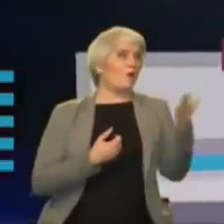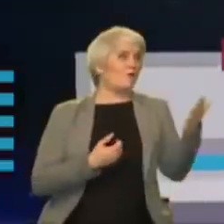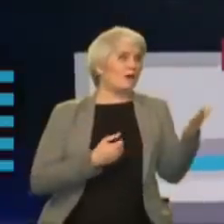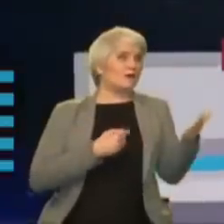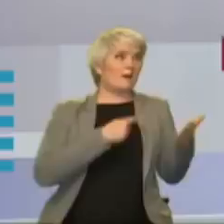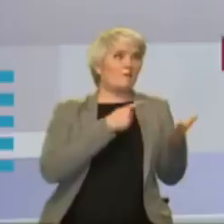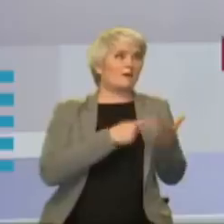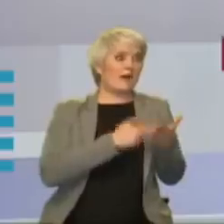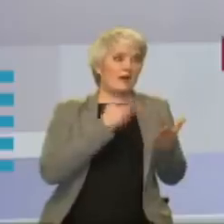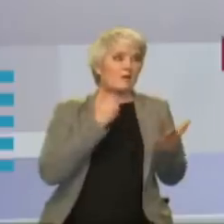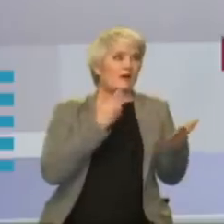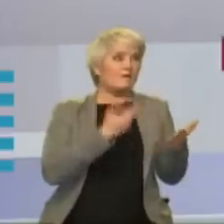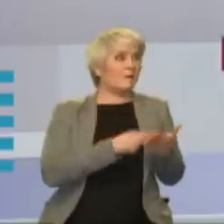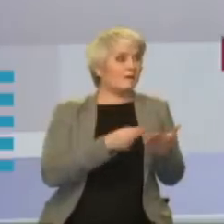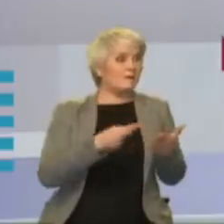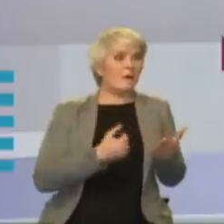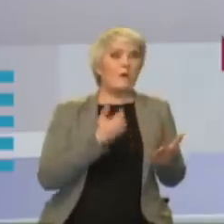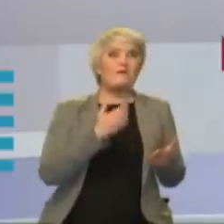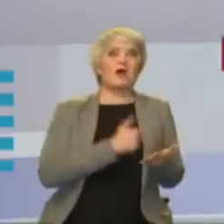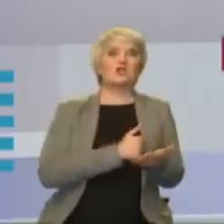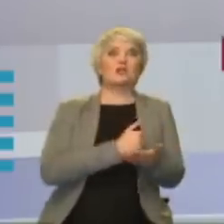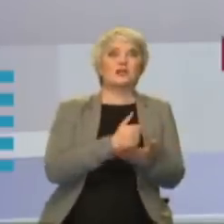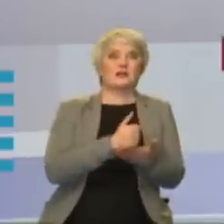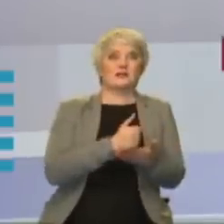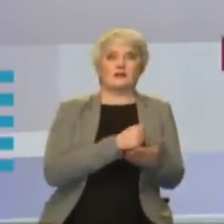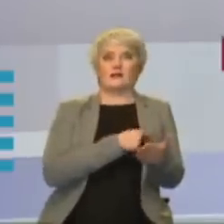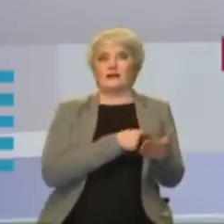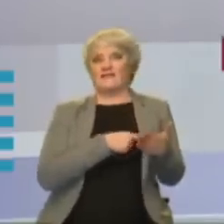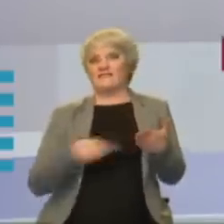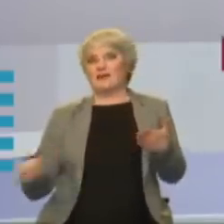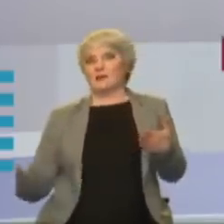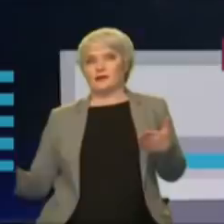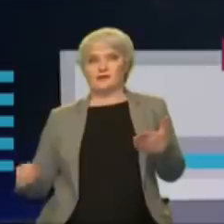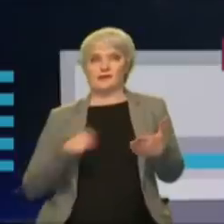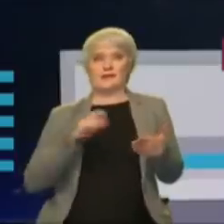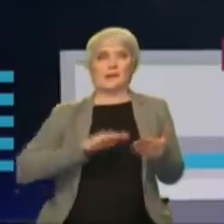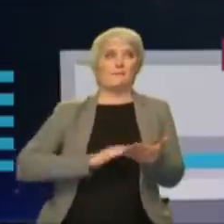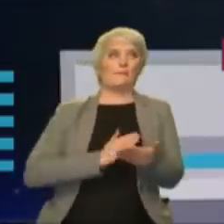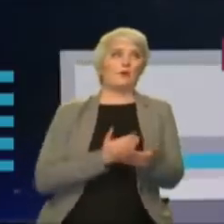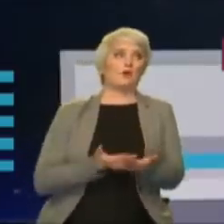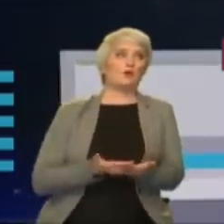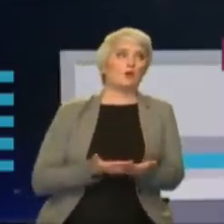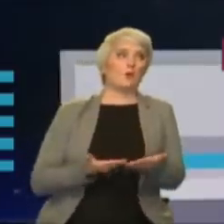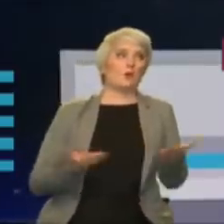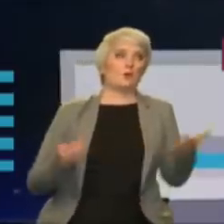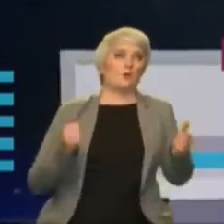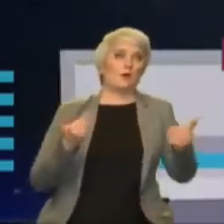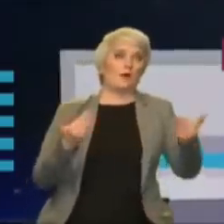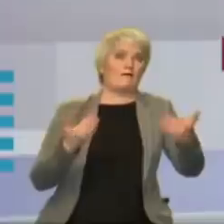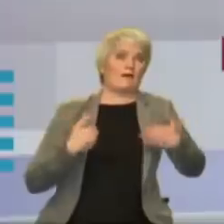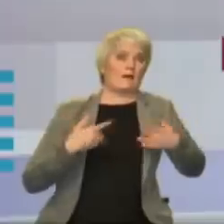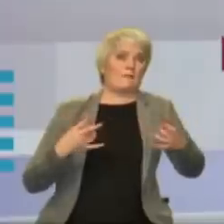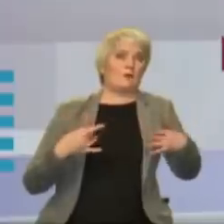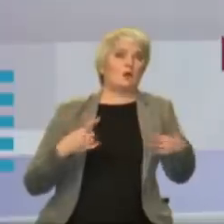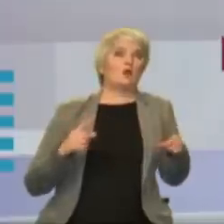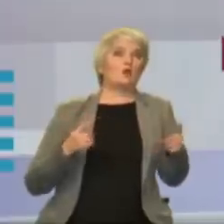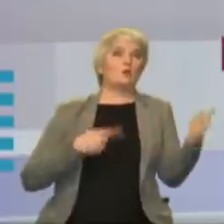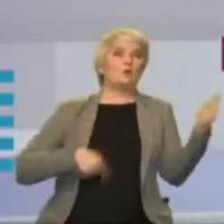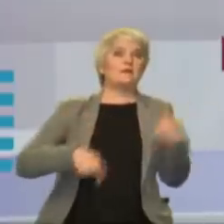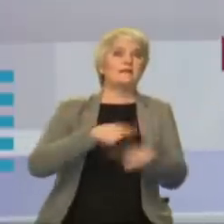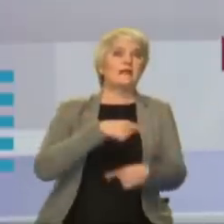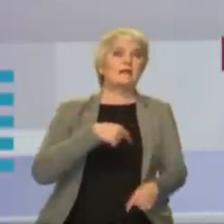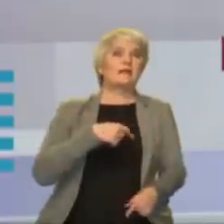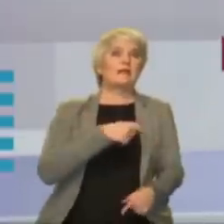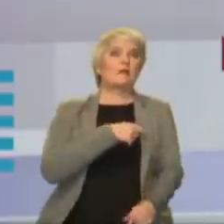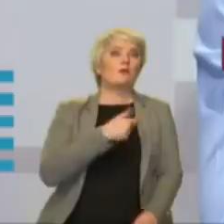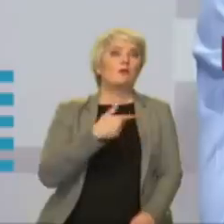підписали, але оскільки ваш лідер якось випилився з політичного простору, та, може ви нам розкажете, а чому серед депутатів «Голосу» от